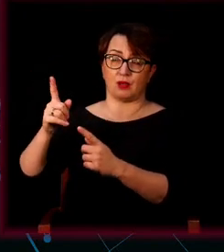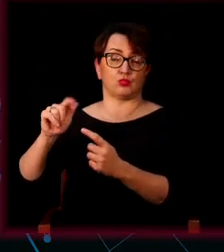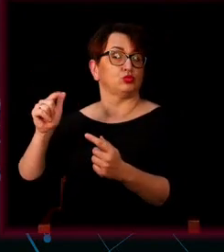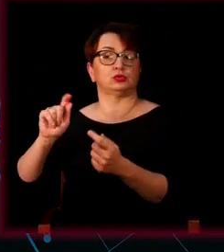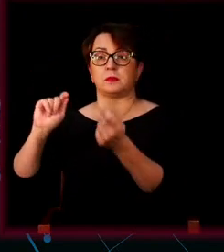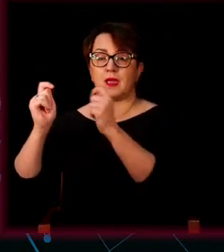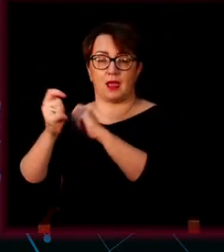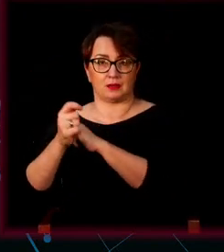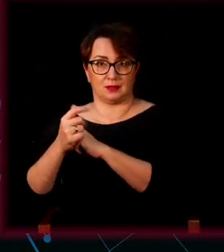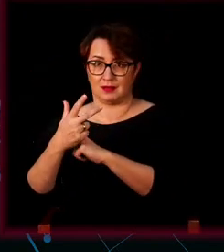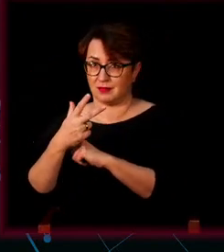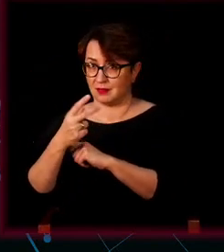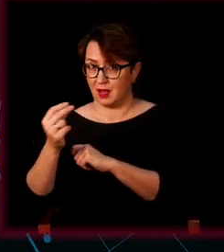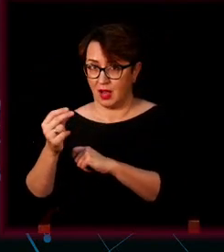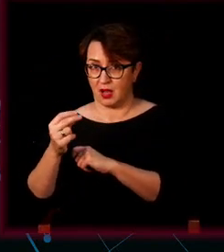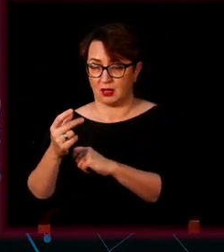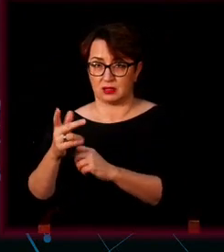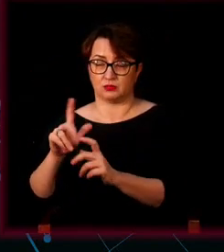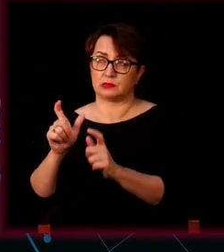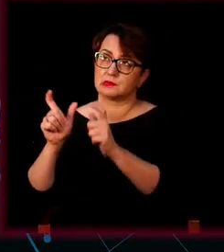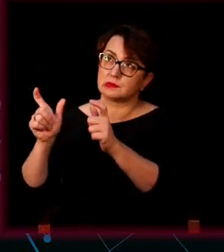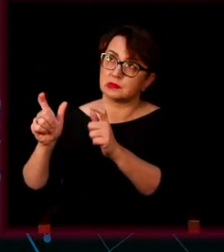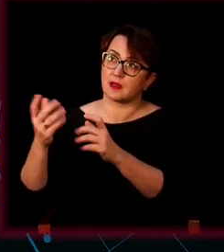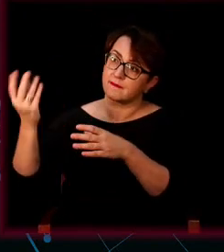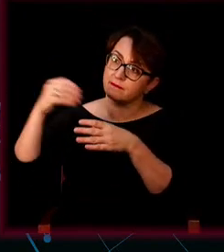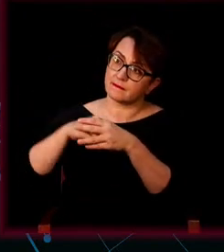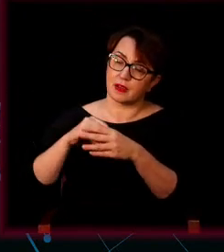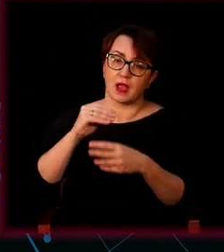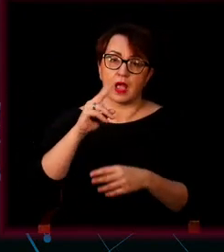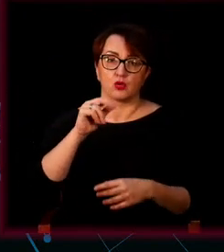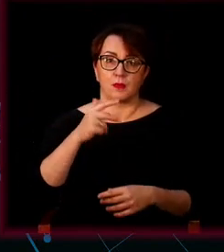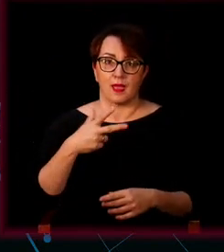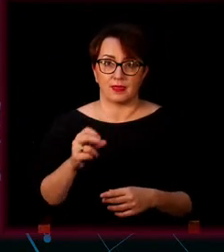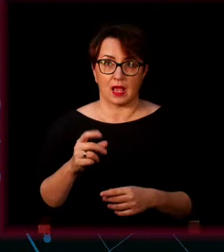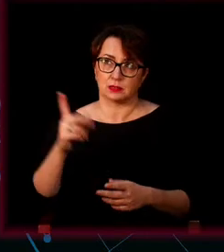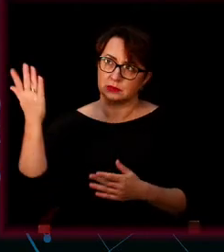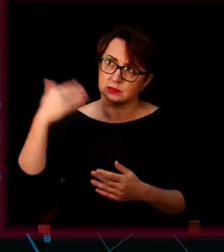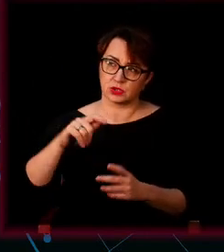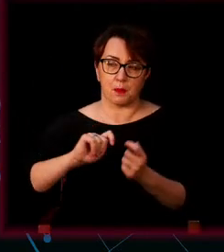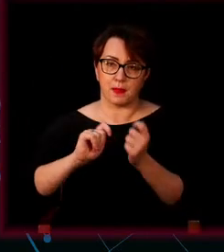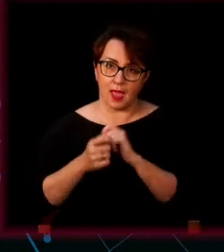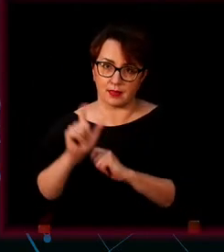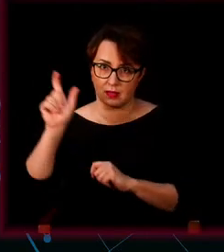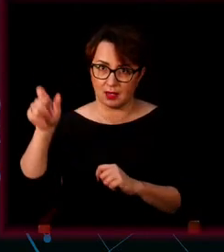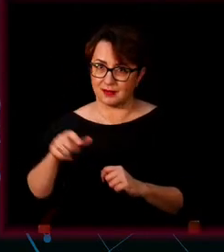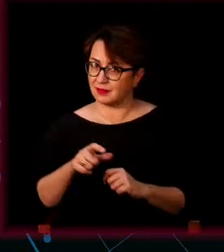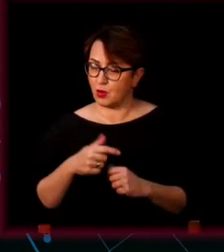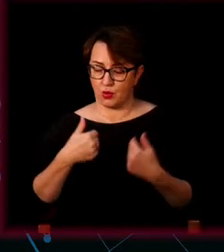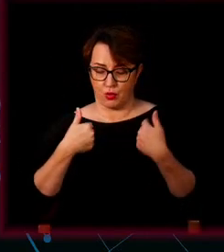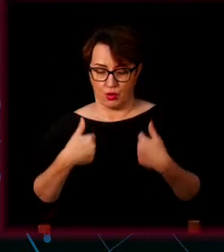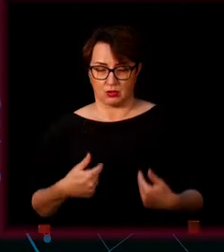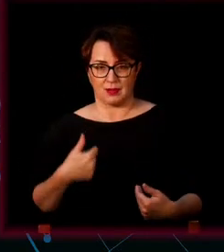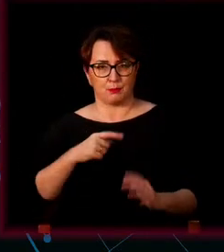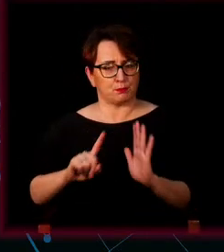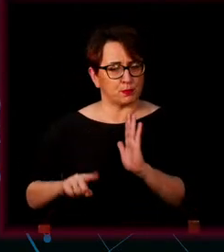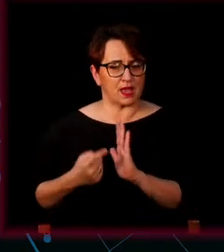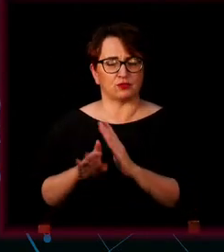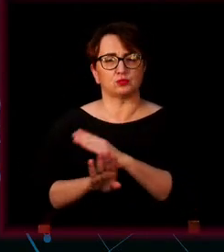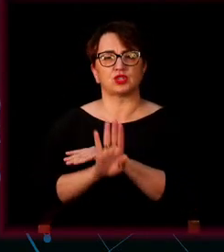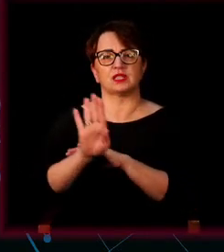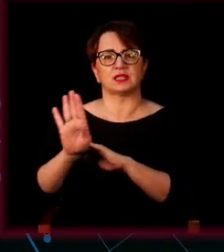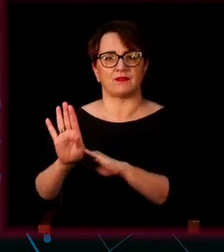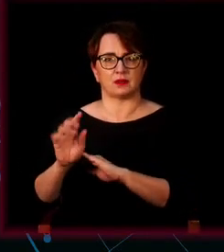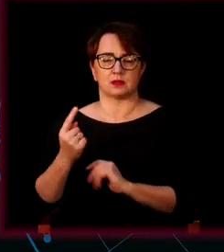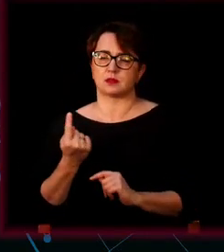jako mieszkańcy muszą zostać w jakiś sposób tak wciągnięci do ekumeny, zmienieni, tak? Tylko on jako ten pierwszy przedstawiciel, jako